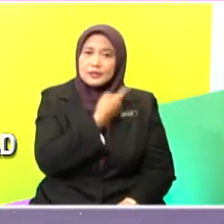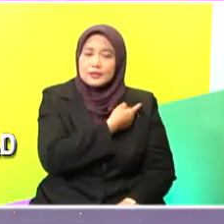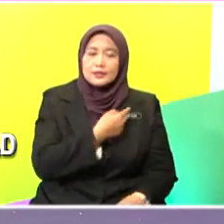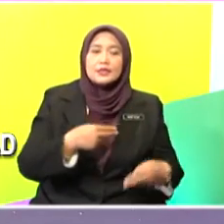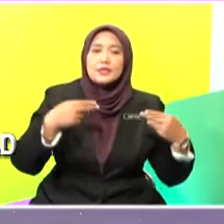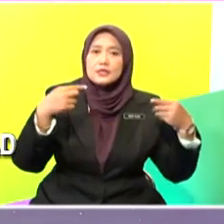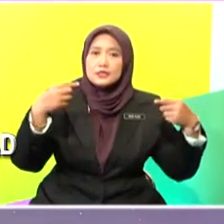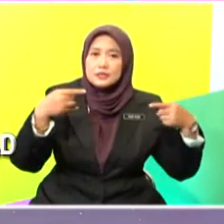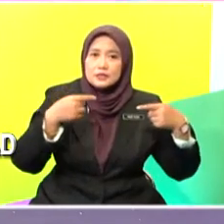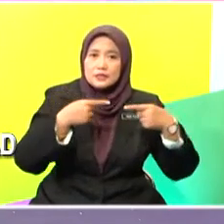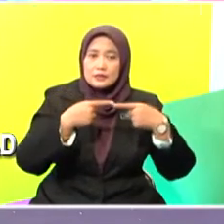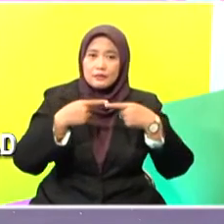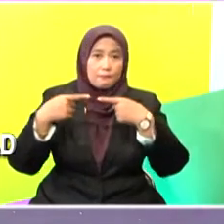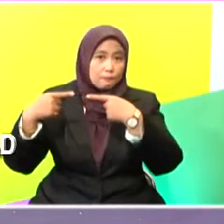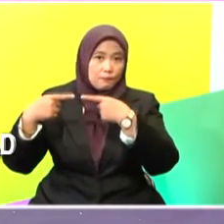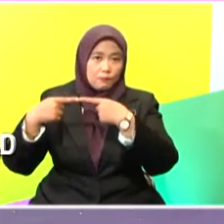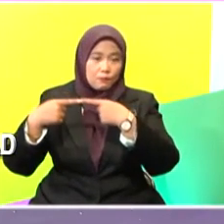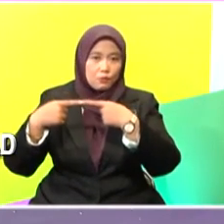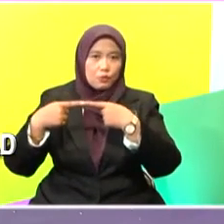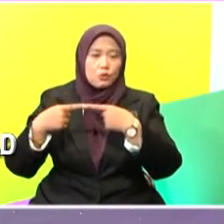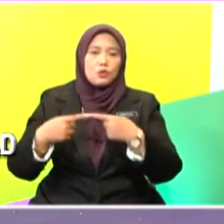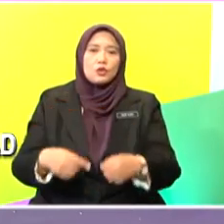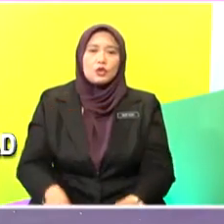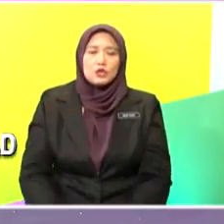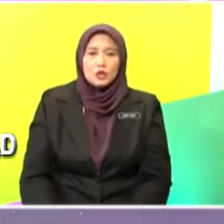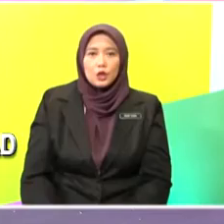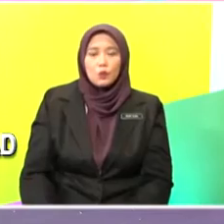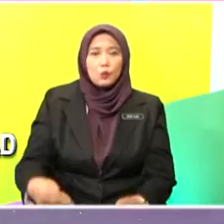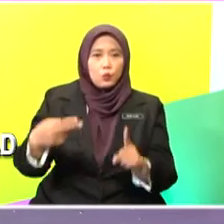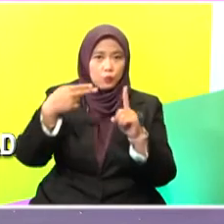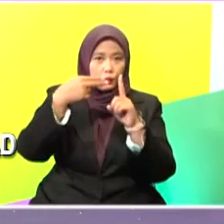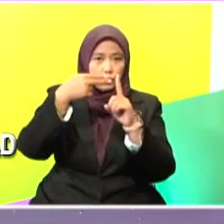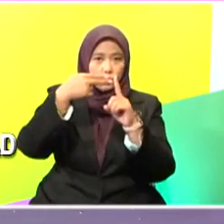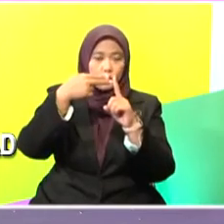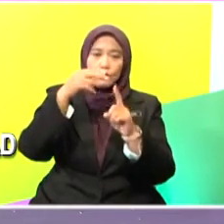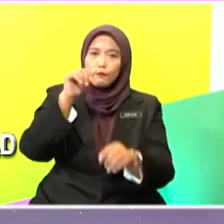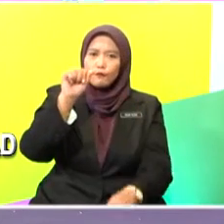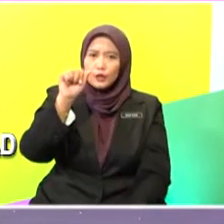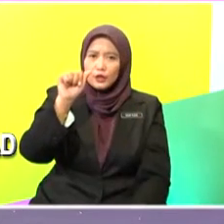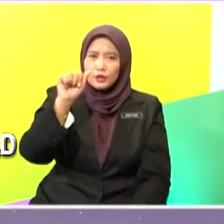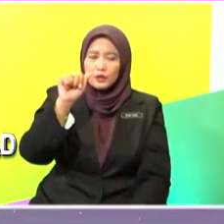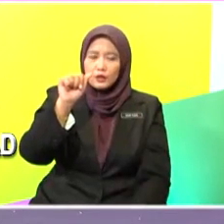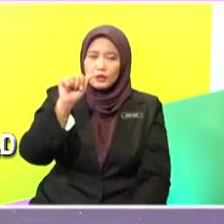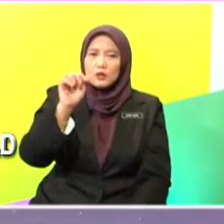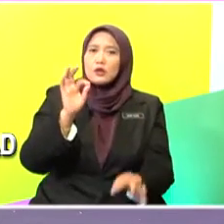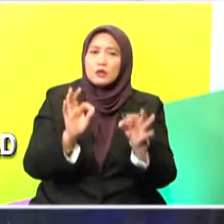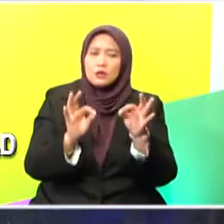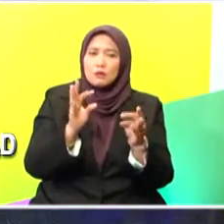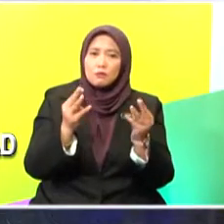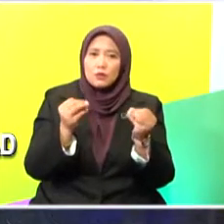Hakim nak buat huruf A kan? Betul cikgu. Macam mana nak tulis huruf A? Hakim cuba tengok mana